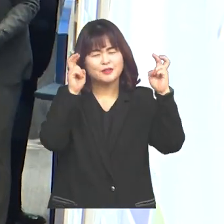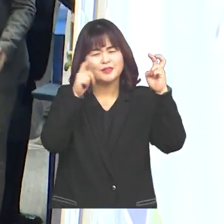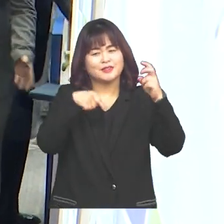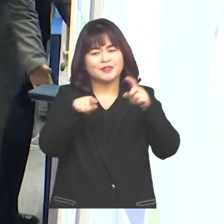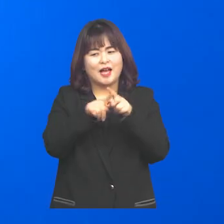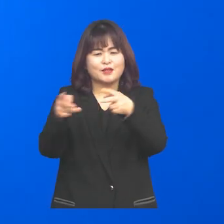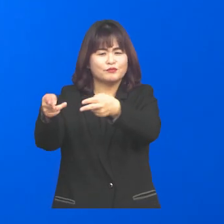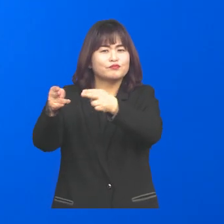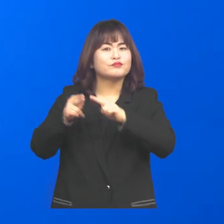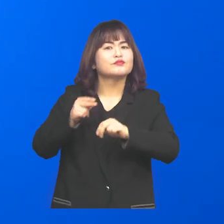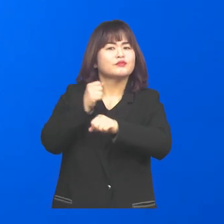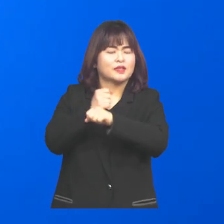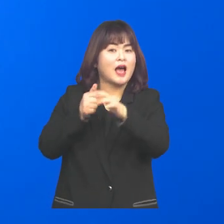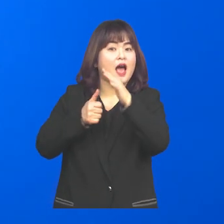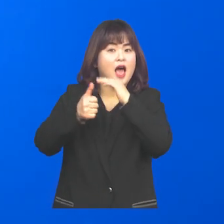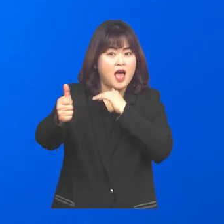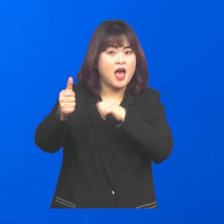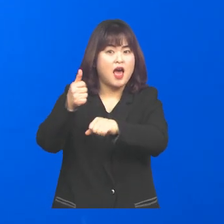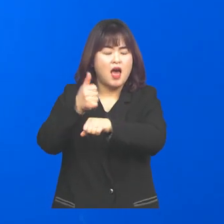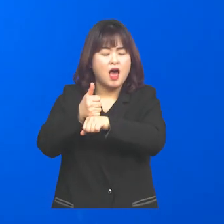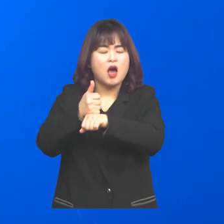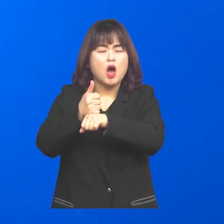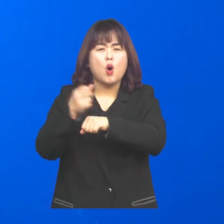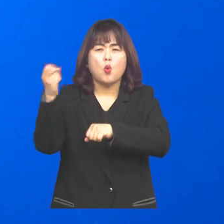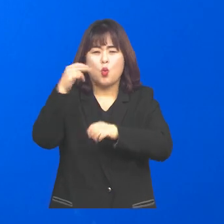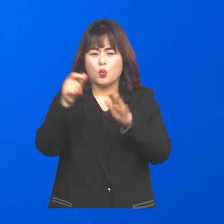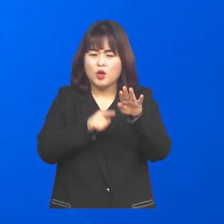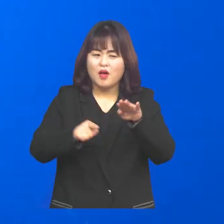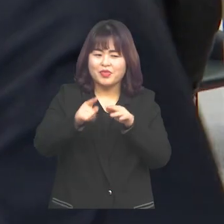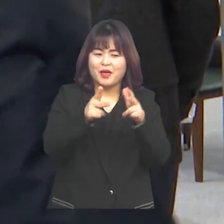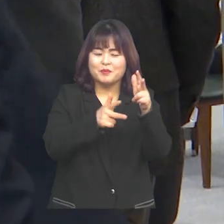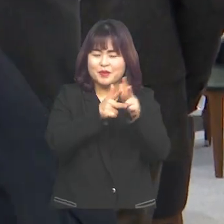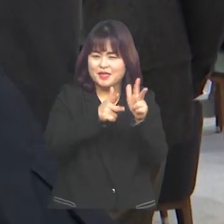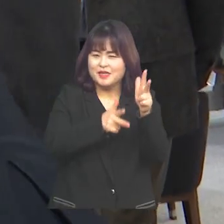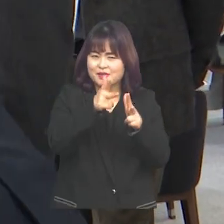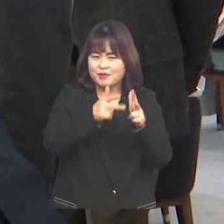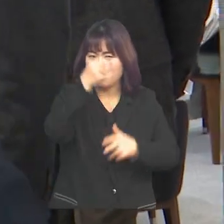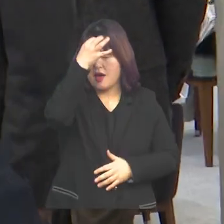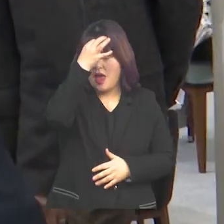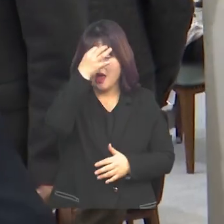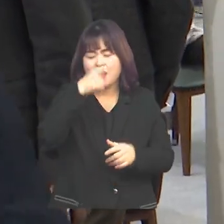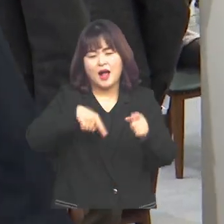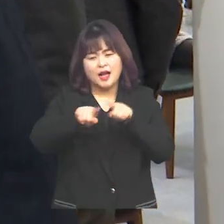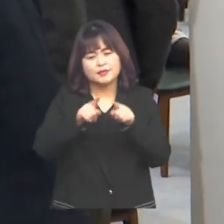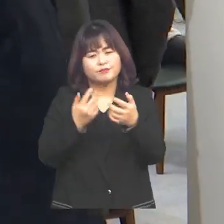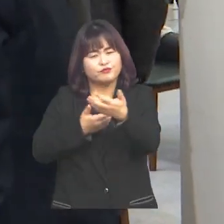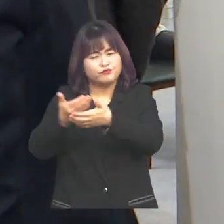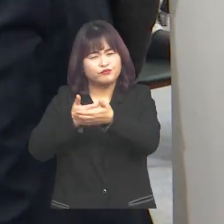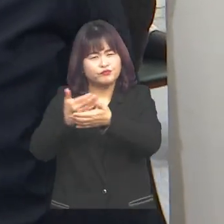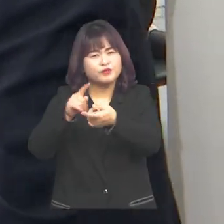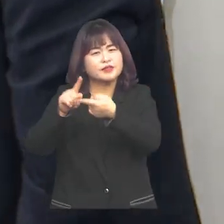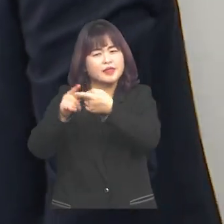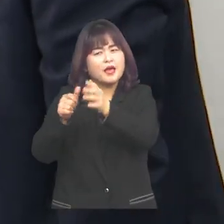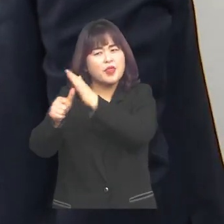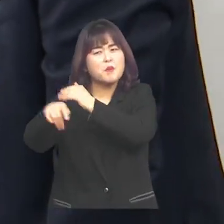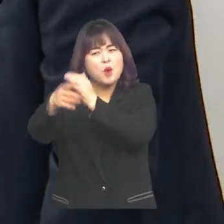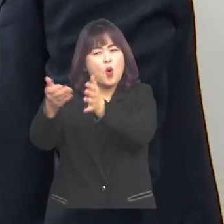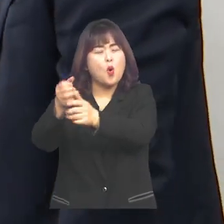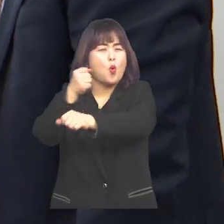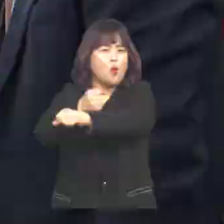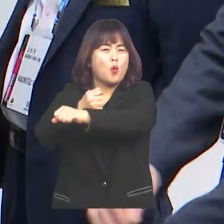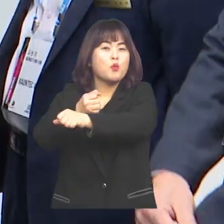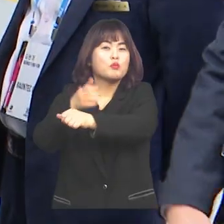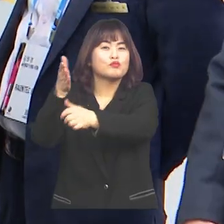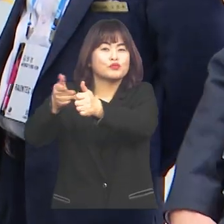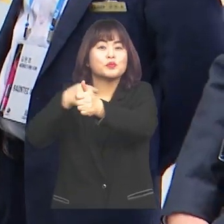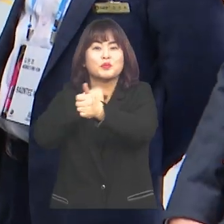텍사스주와 윌리엄슨 카운티에 진출하거나 첨단 산업 관련 미국 기업들과 교류하고 협력할 수 있도록 대표단이 큰 역할을